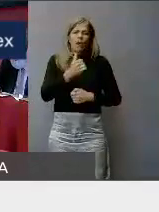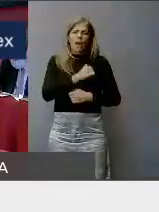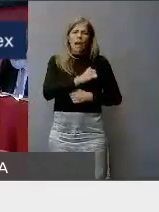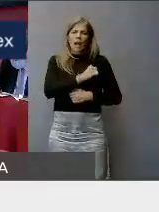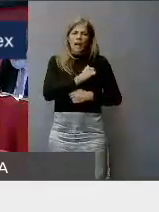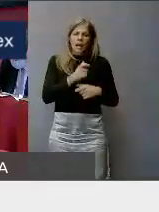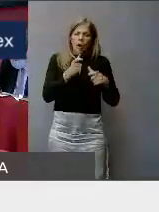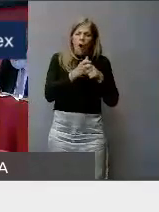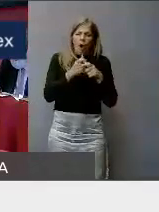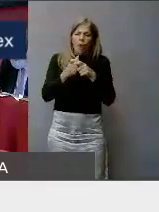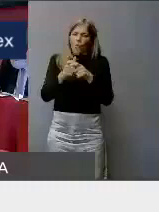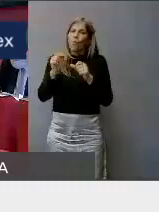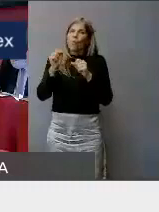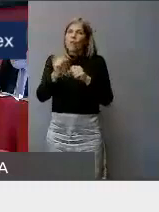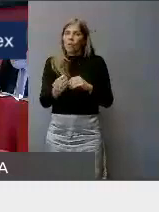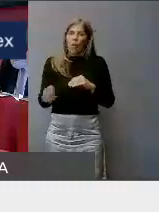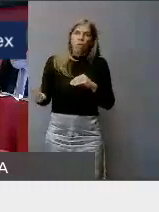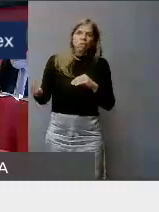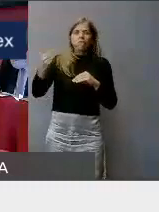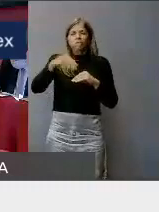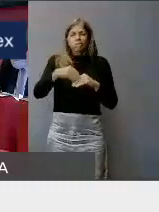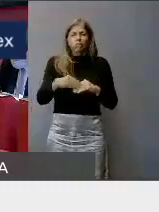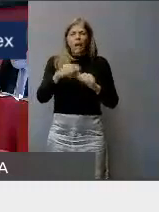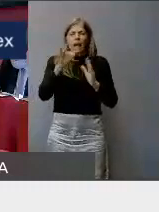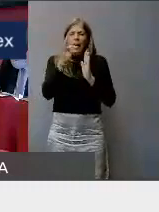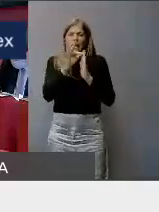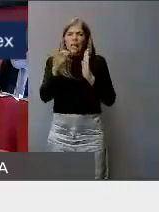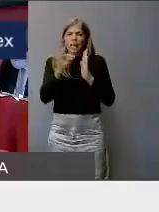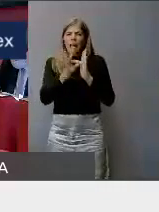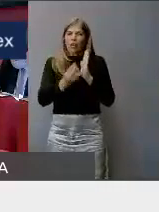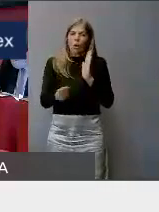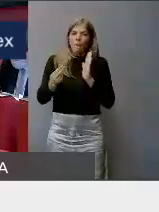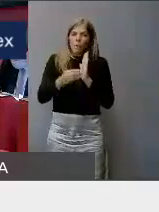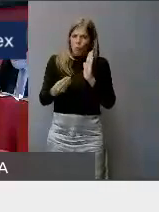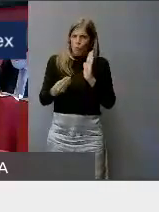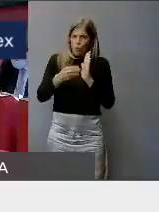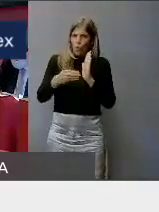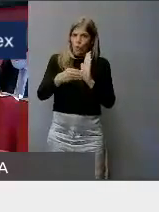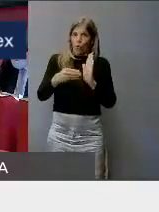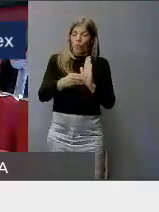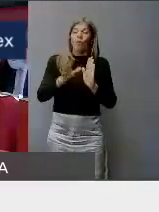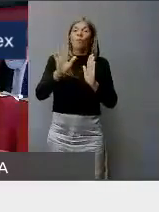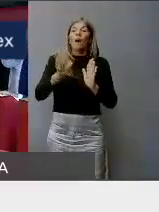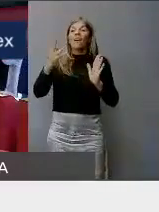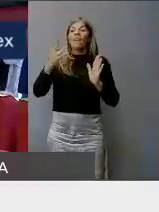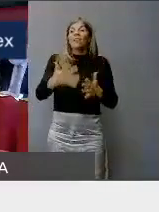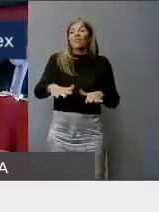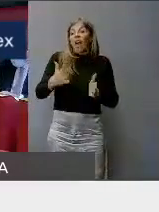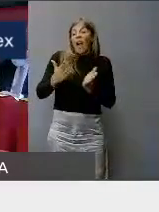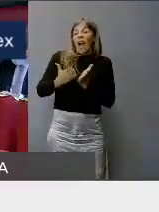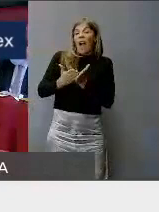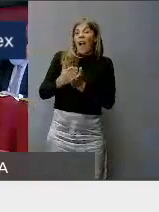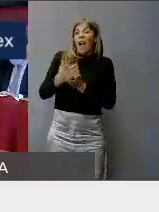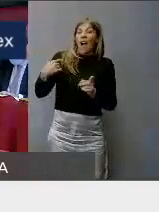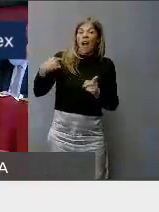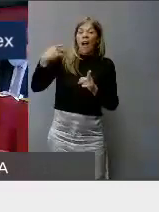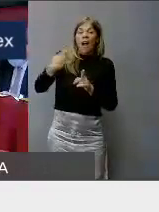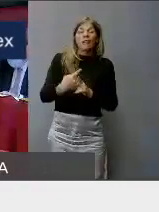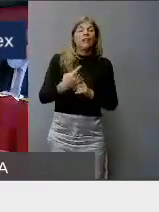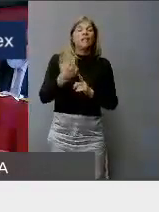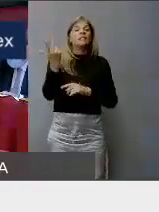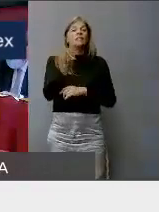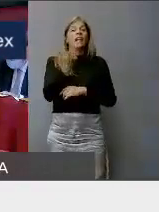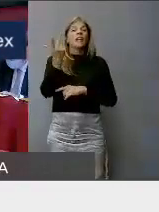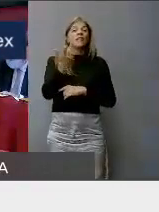criteri ma è anche vero che non essendoci un analisi del bisogno non essendoci da anni la riorganizzazione dei servizi ed essendo qui